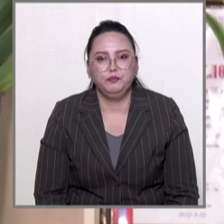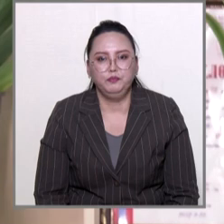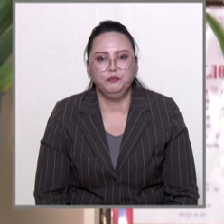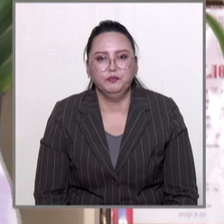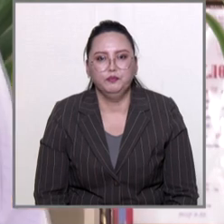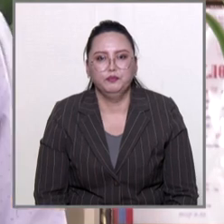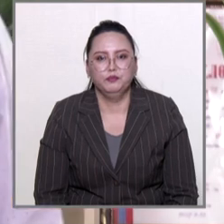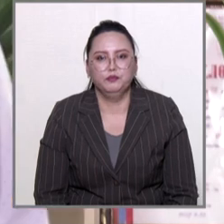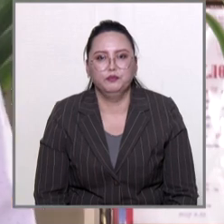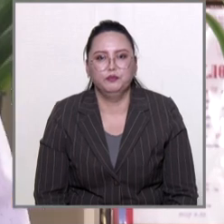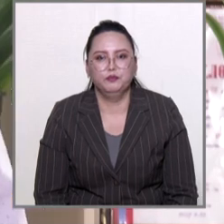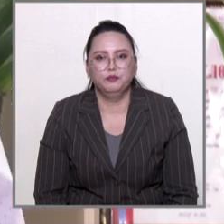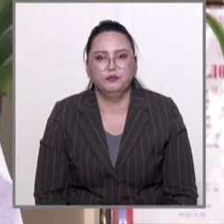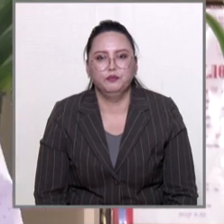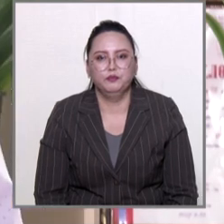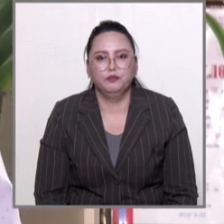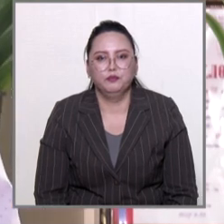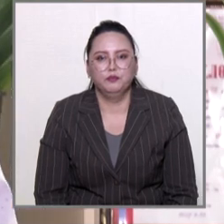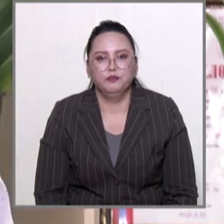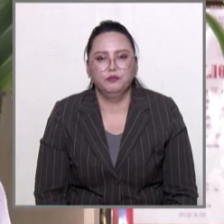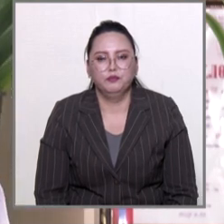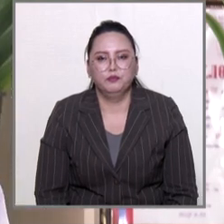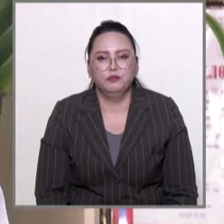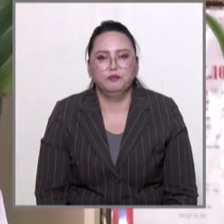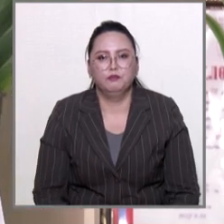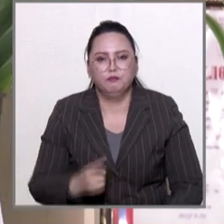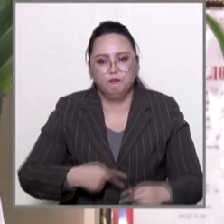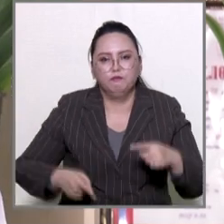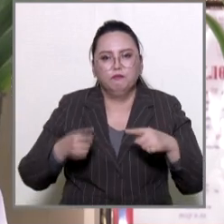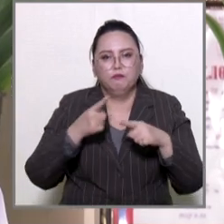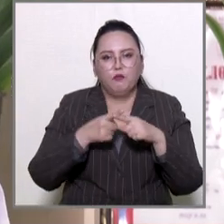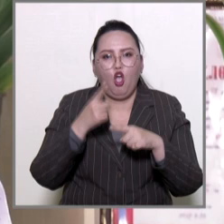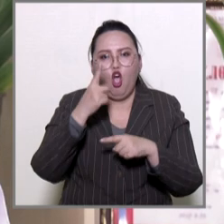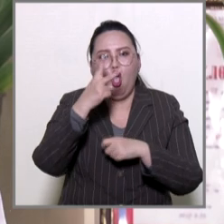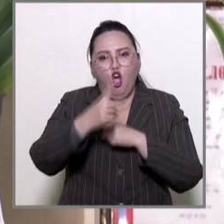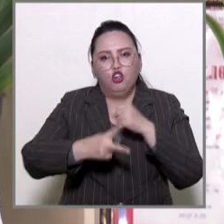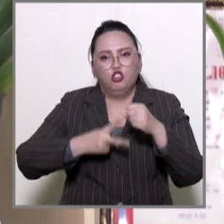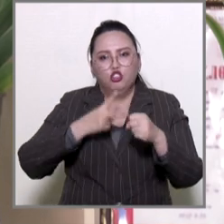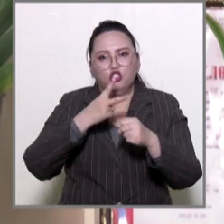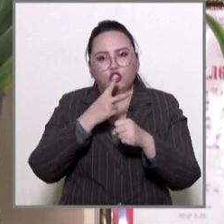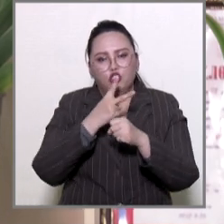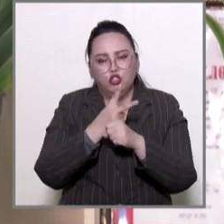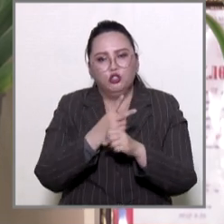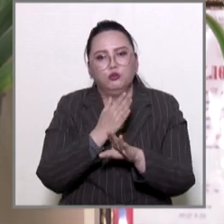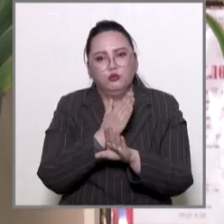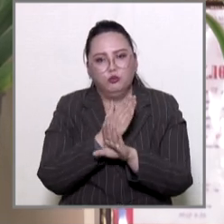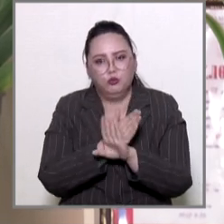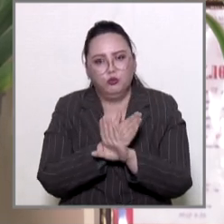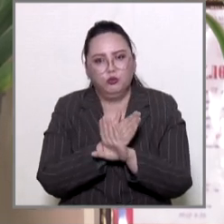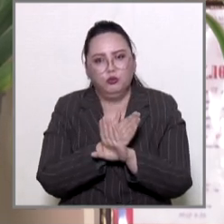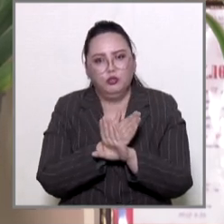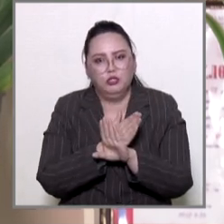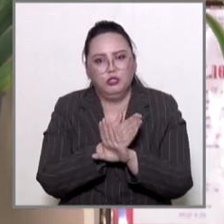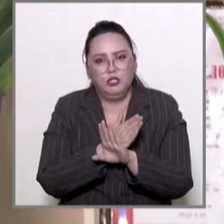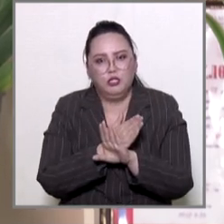Дахин 2 жил өнгөрлөө. ногоон мөнгөний золионд хоёрч тех